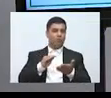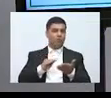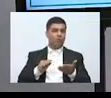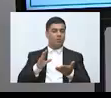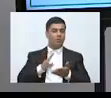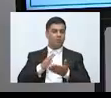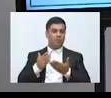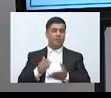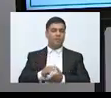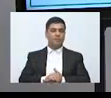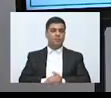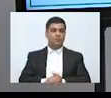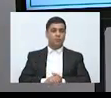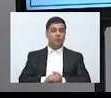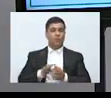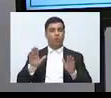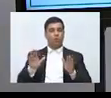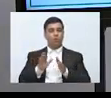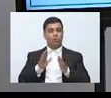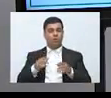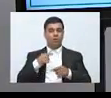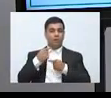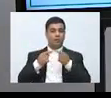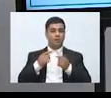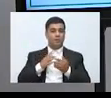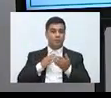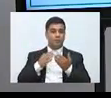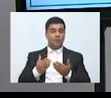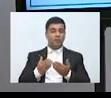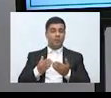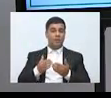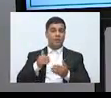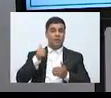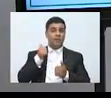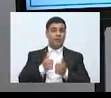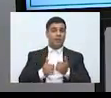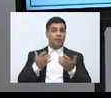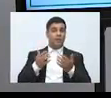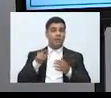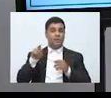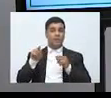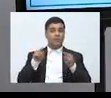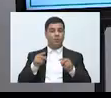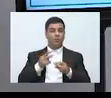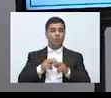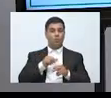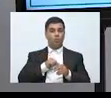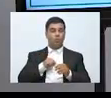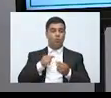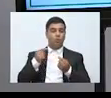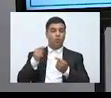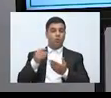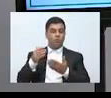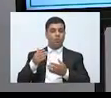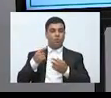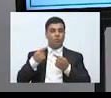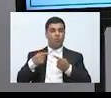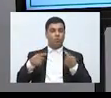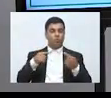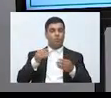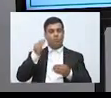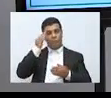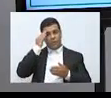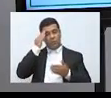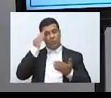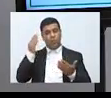she'rlar yozgan, qo'shiqlar aytishgan. Har qaysisida o'ziga xos turli